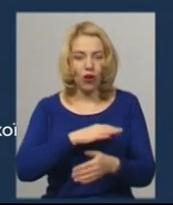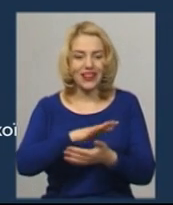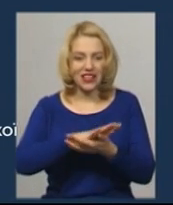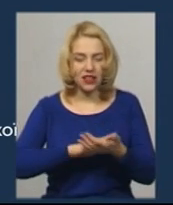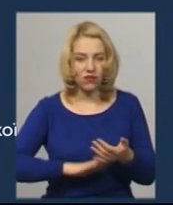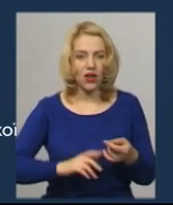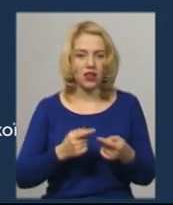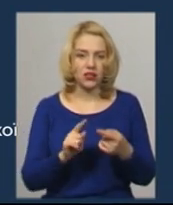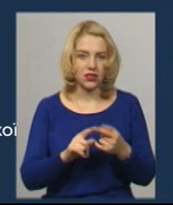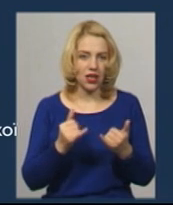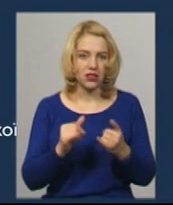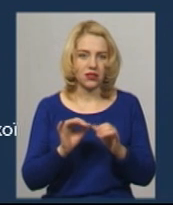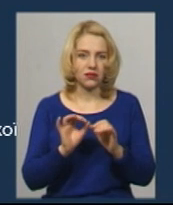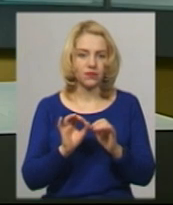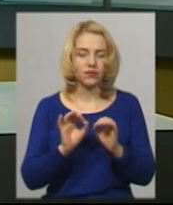час надати не можу.